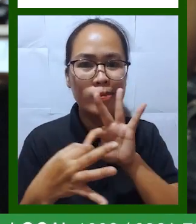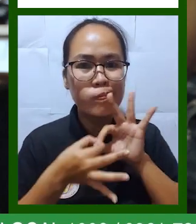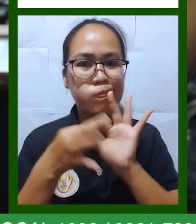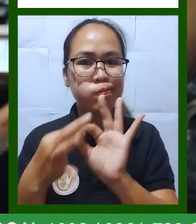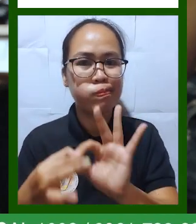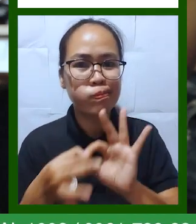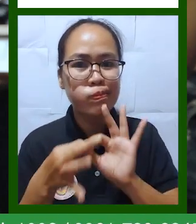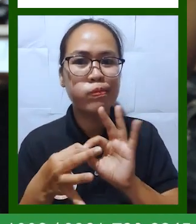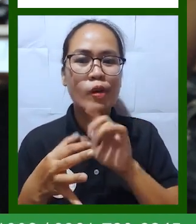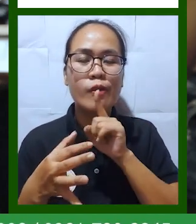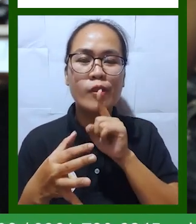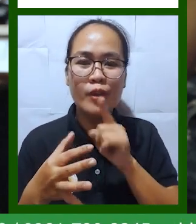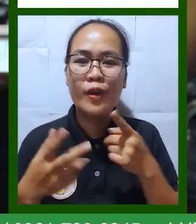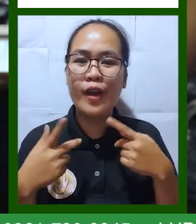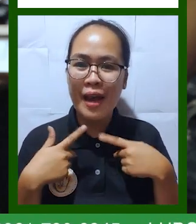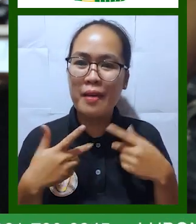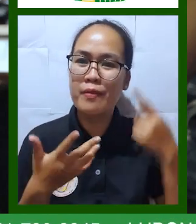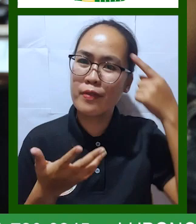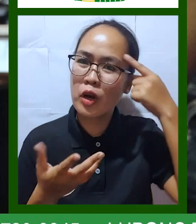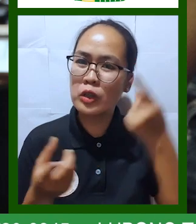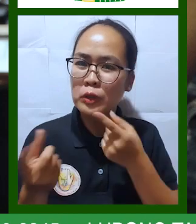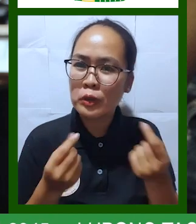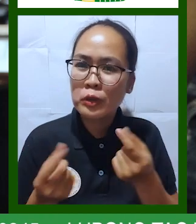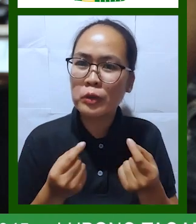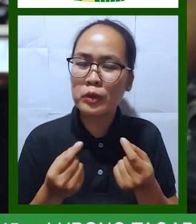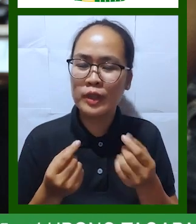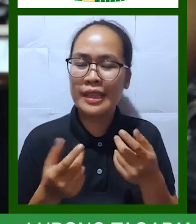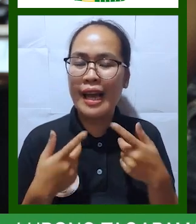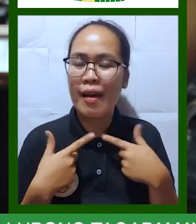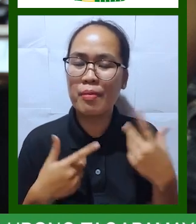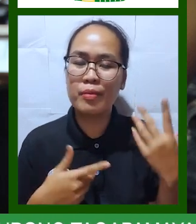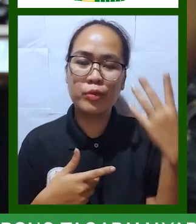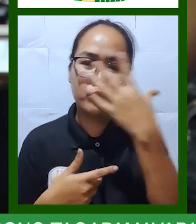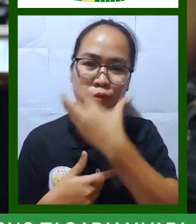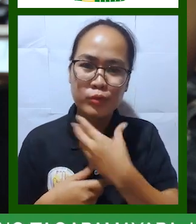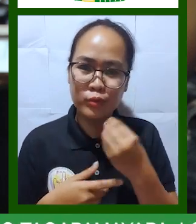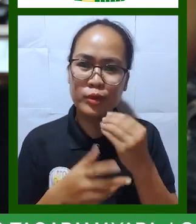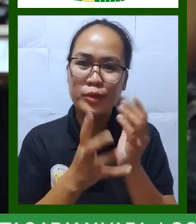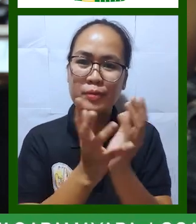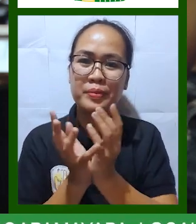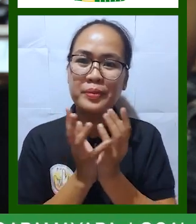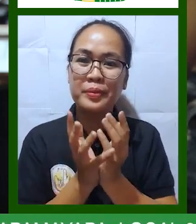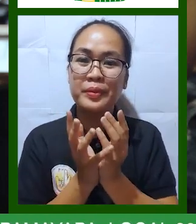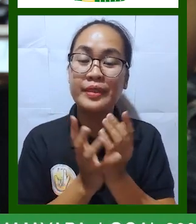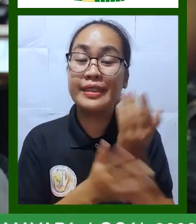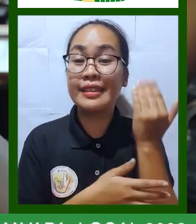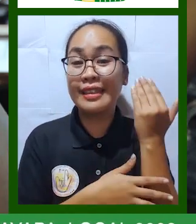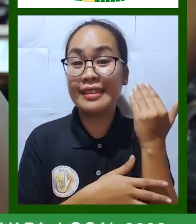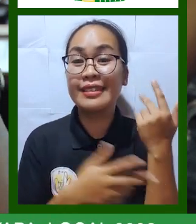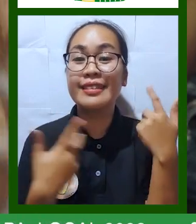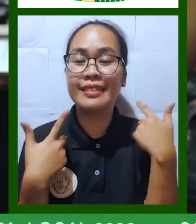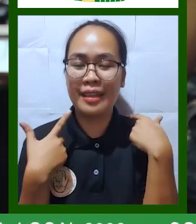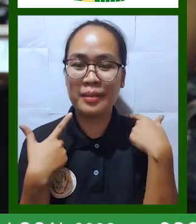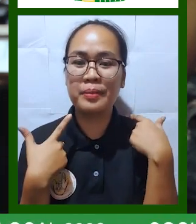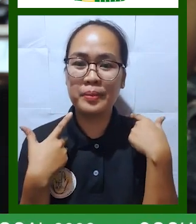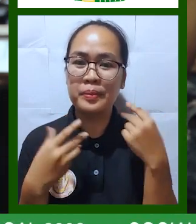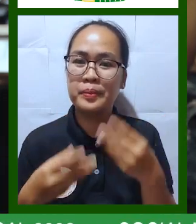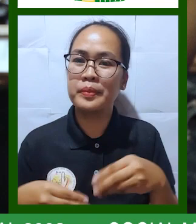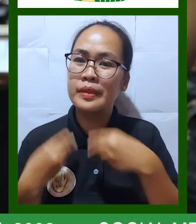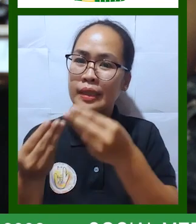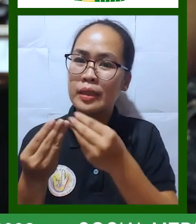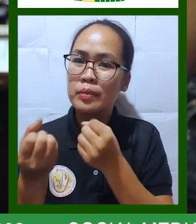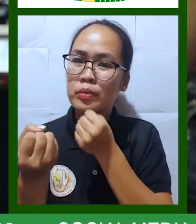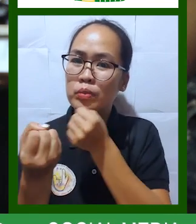ko nga, ito'y puhunan para sa isang magandang komunidad din. So kamakailan po, ano, nagbigay po tayo ng